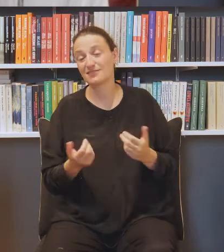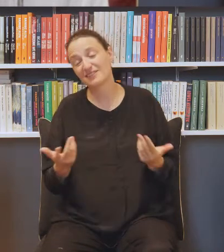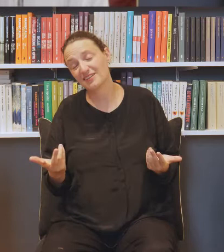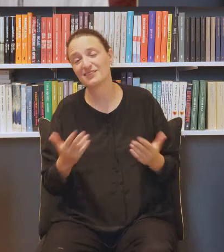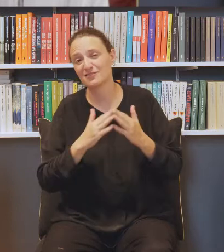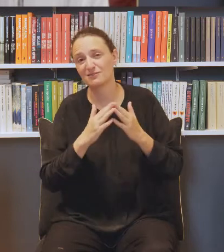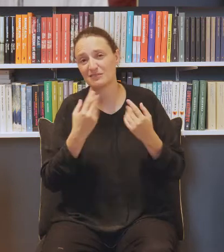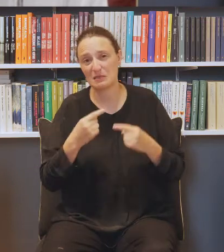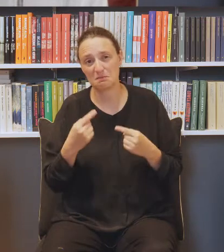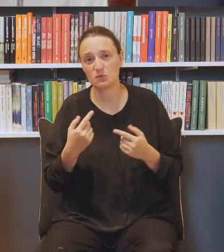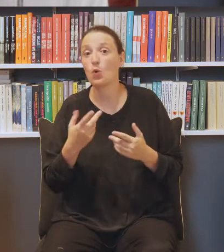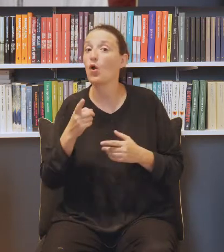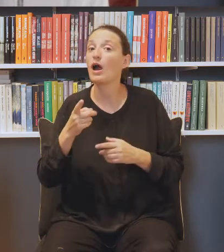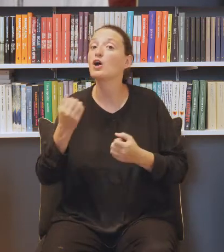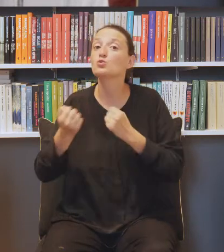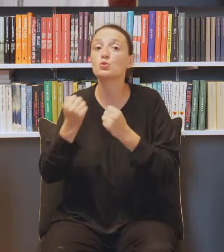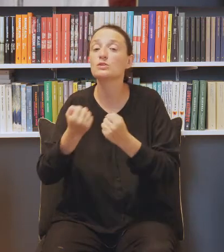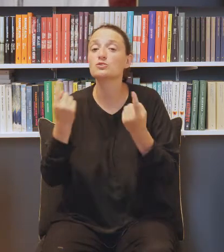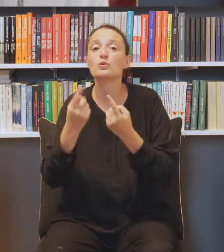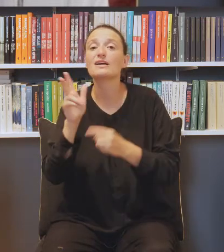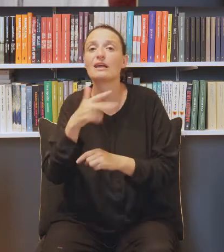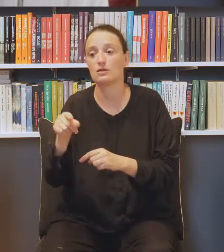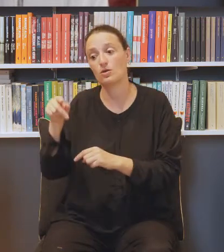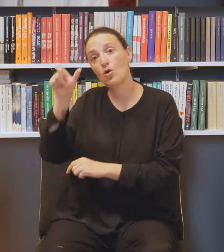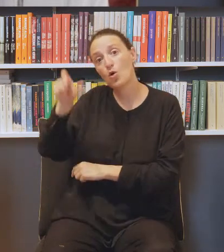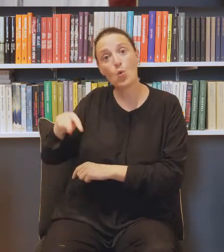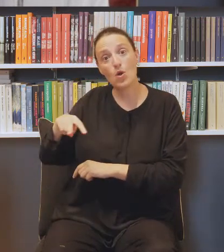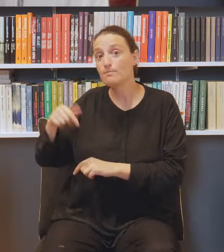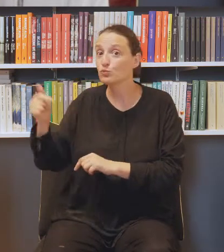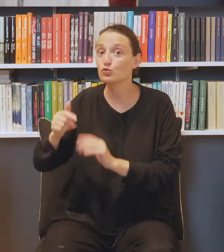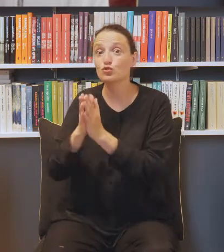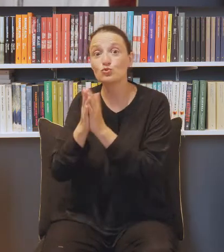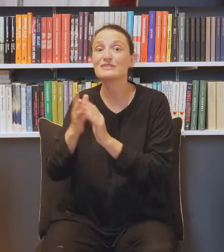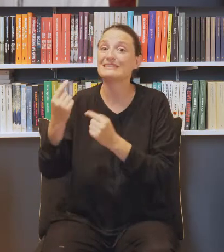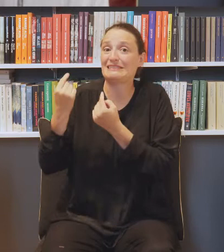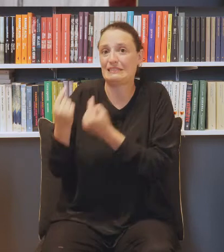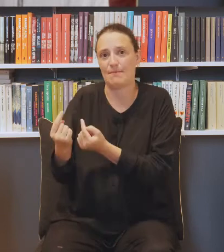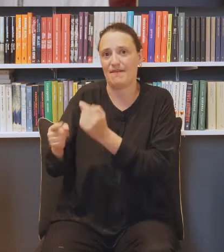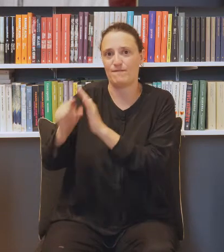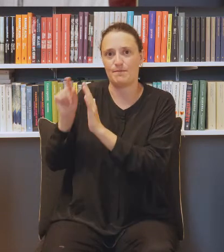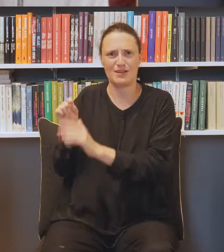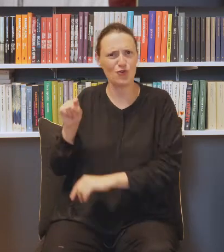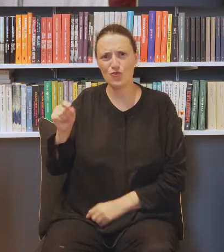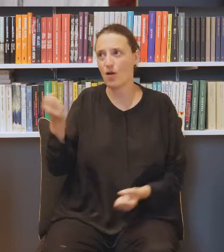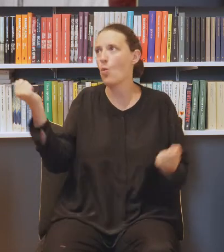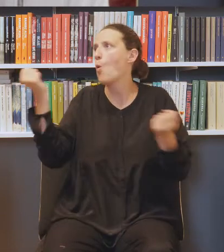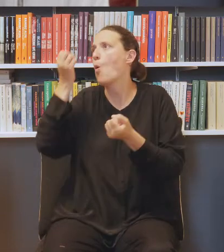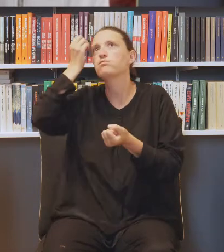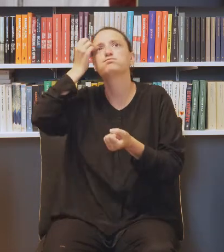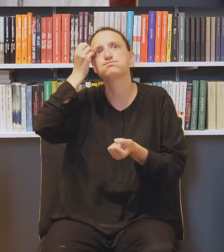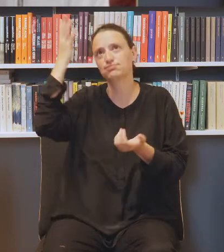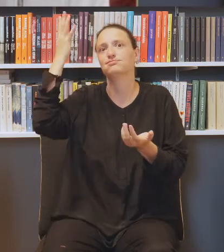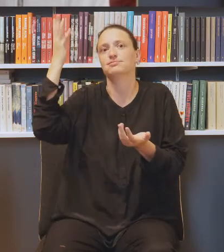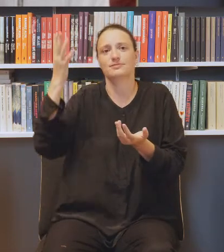wtedy, kiedy Ula musi sama sobie wybierać książki. Ona jest zainteresowana, ale ona nie jest ani osobą wybitnie inteligentną, to nie jest